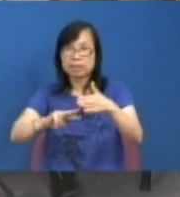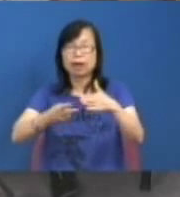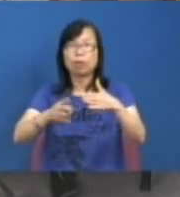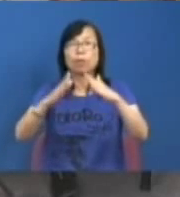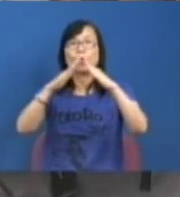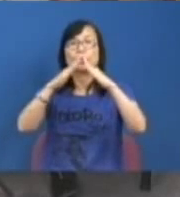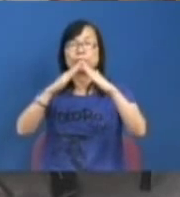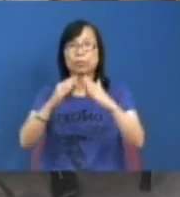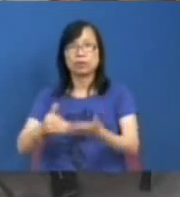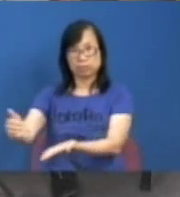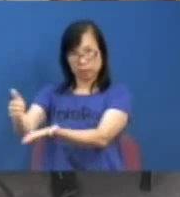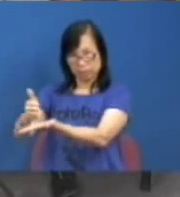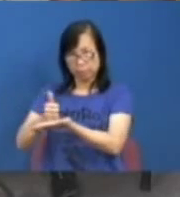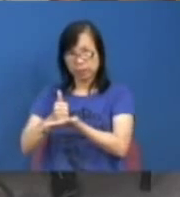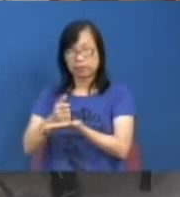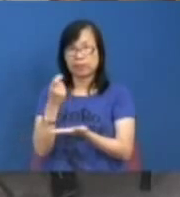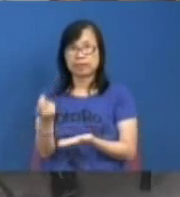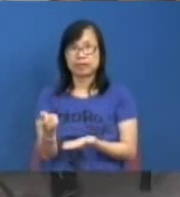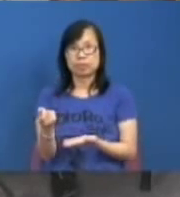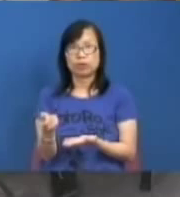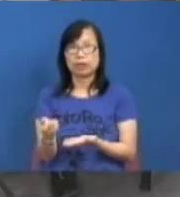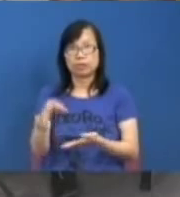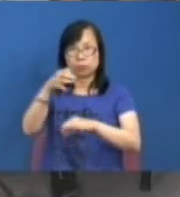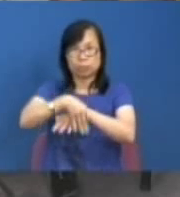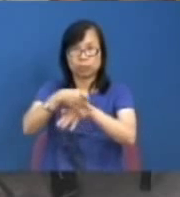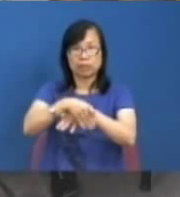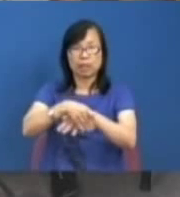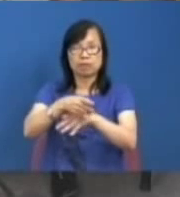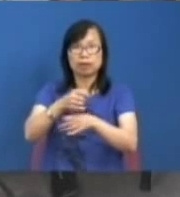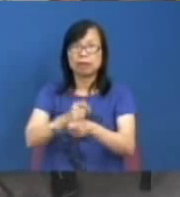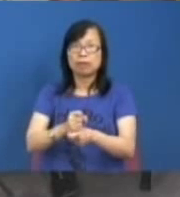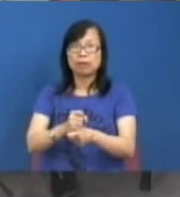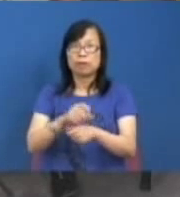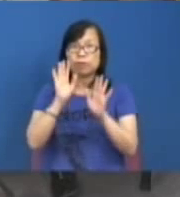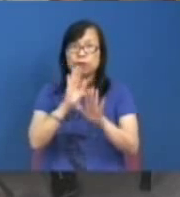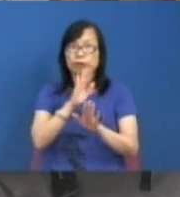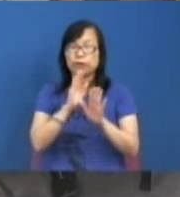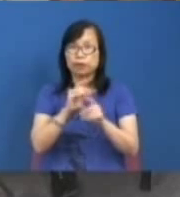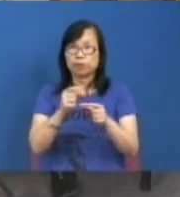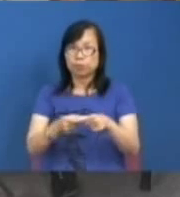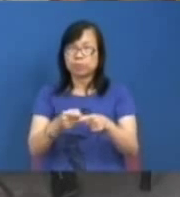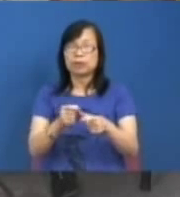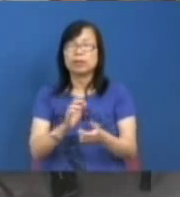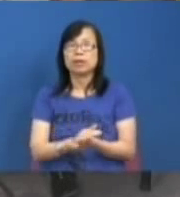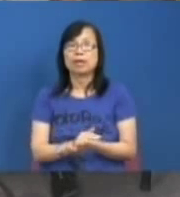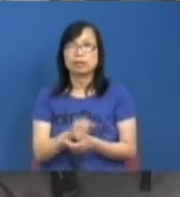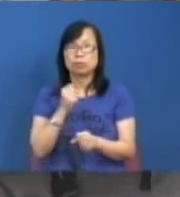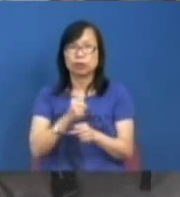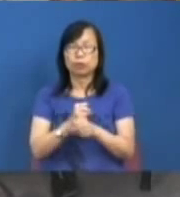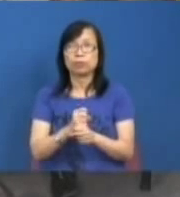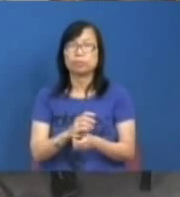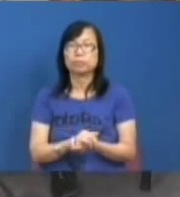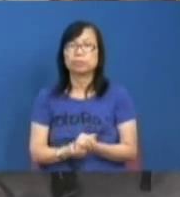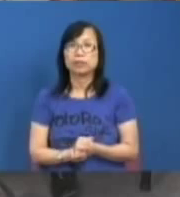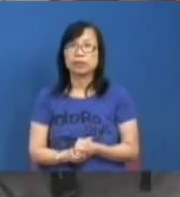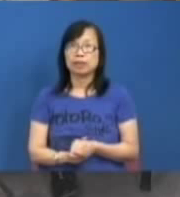係需要聘請呢個小型註冊承辦商去做呢個維修工程嘅。詳情咧，我哋